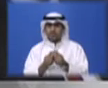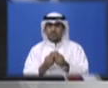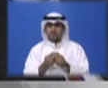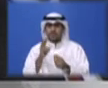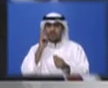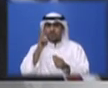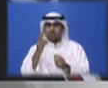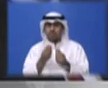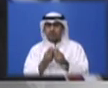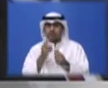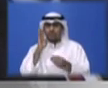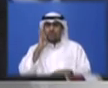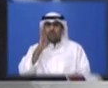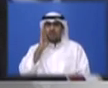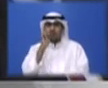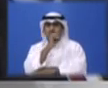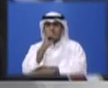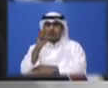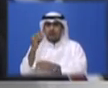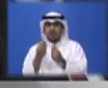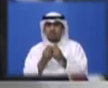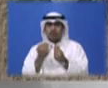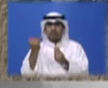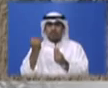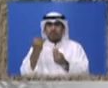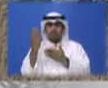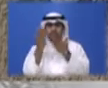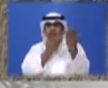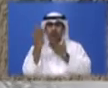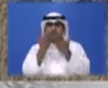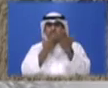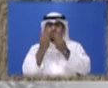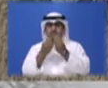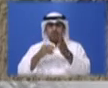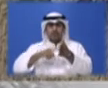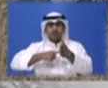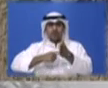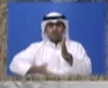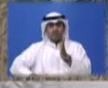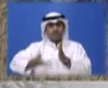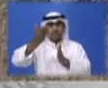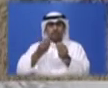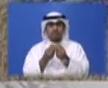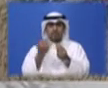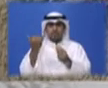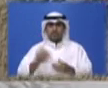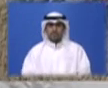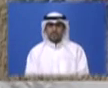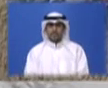وخلق حالة من التوعية لديهم لتأمين أرفع مستويات التحصيل العلمي والأكاديمي والمعيشي